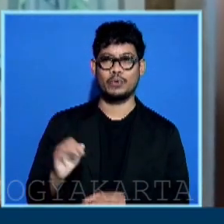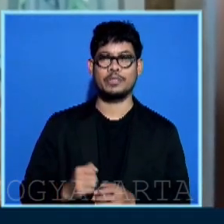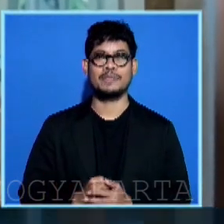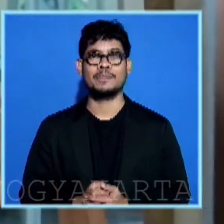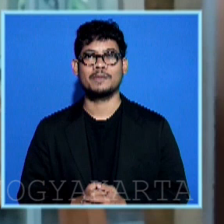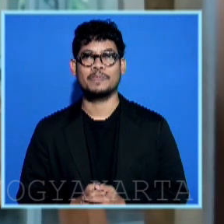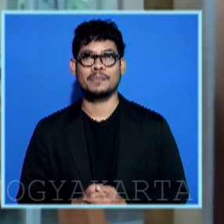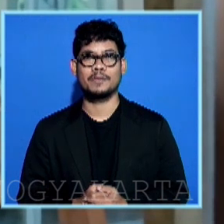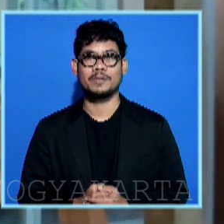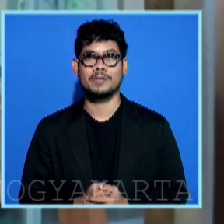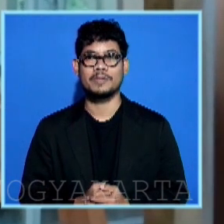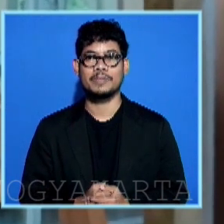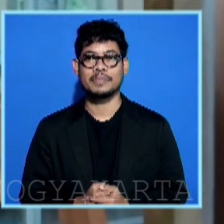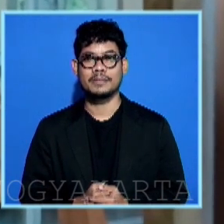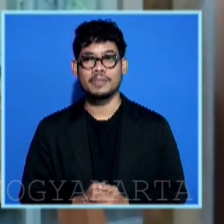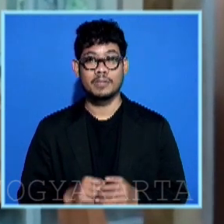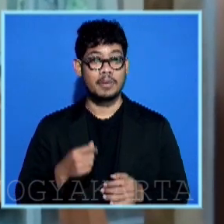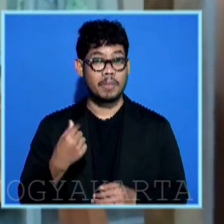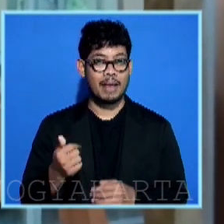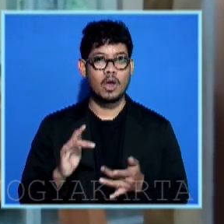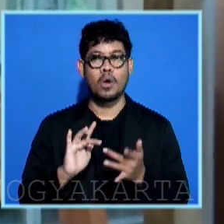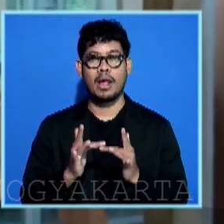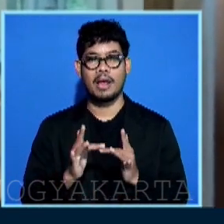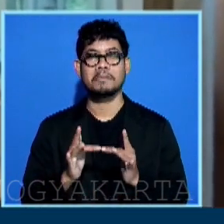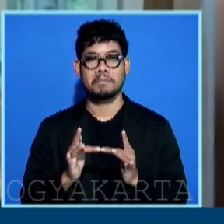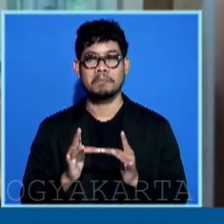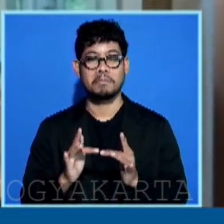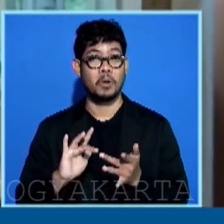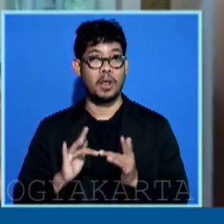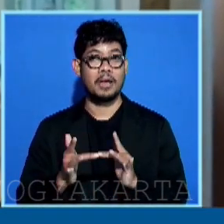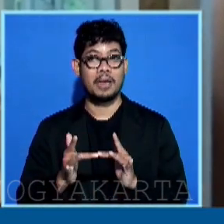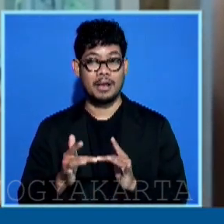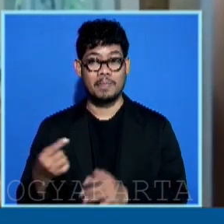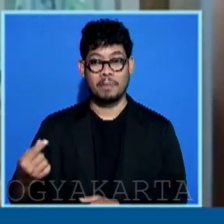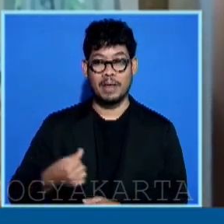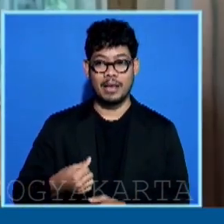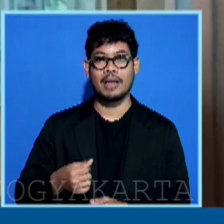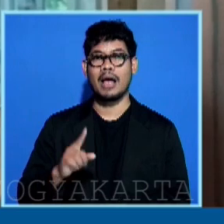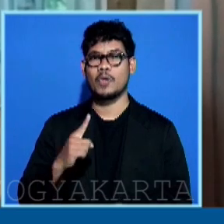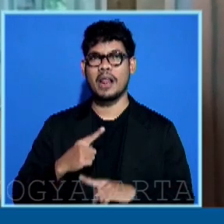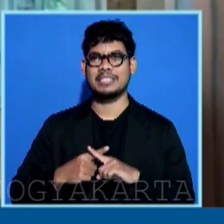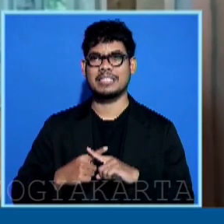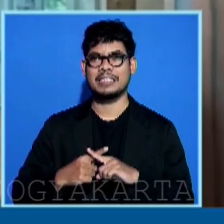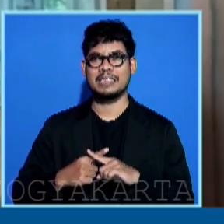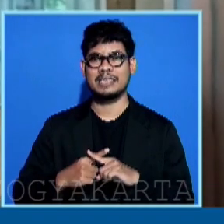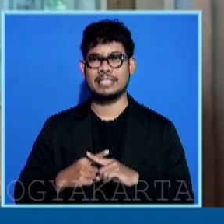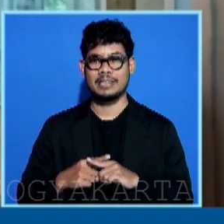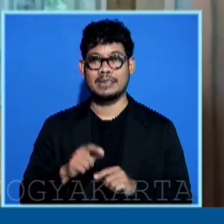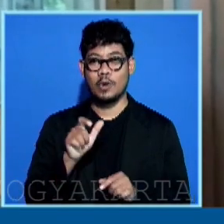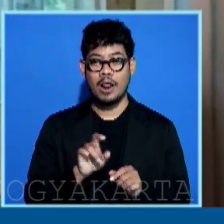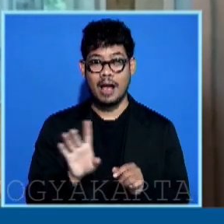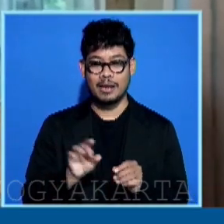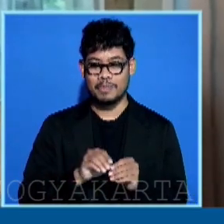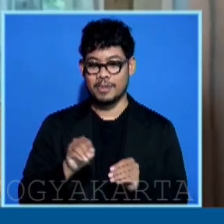enteniku titip enten beli putus enten yang lewat Res Jawa dan